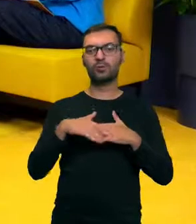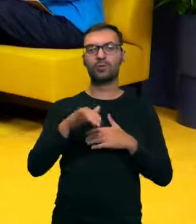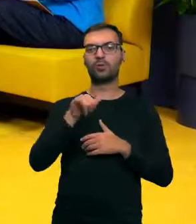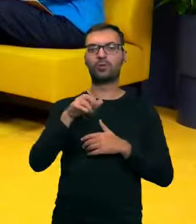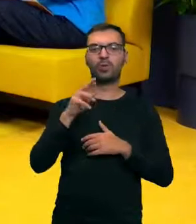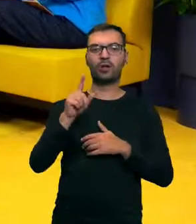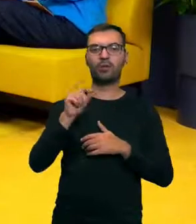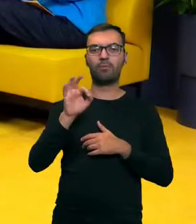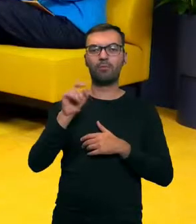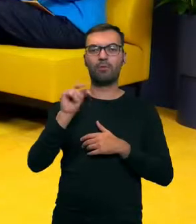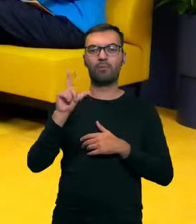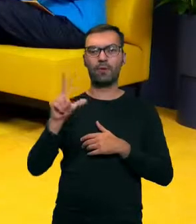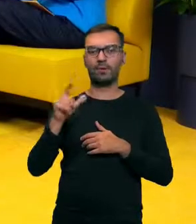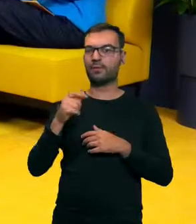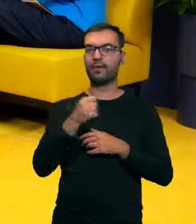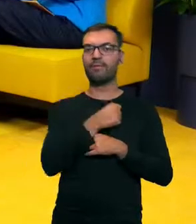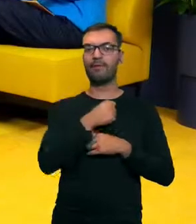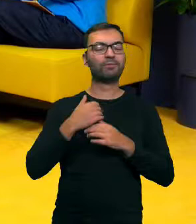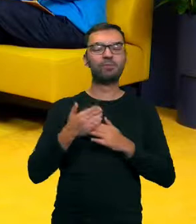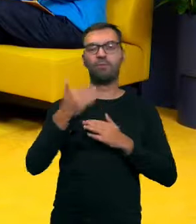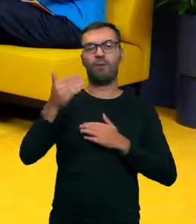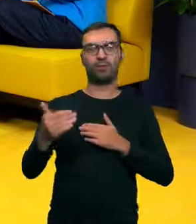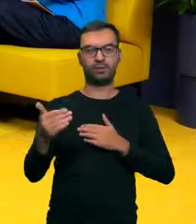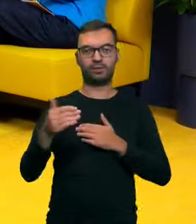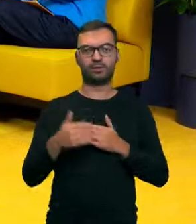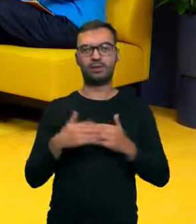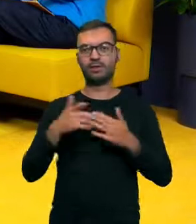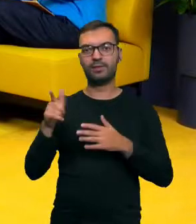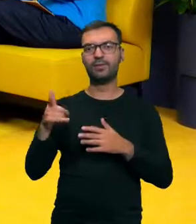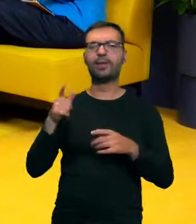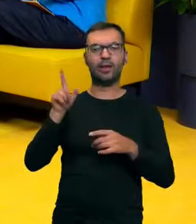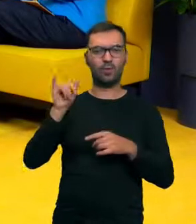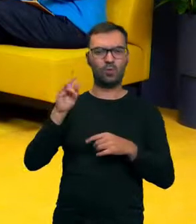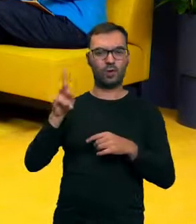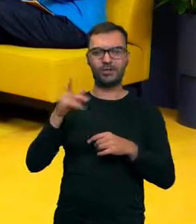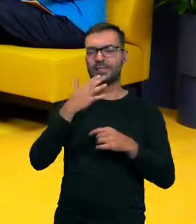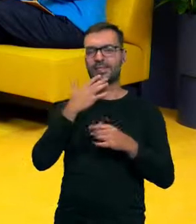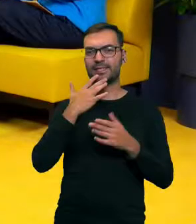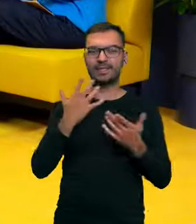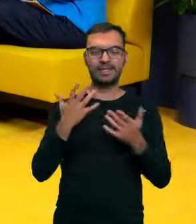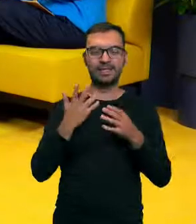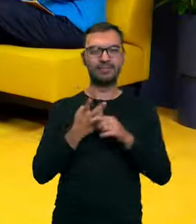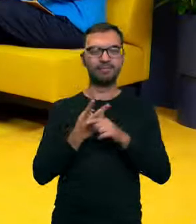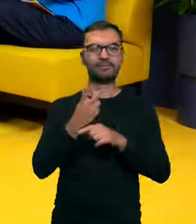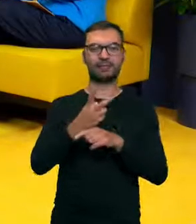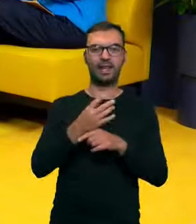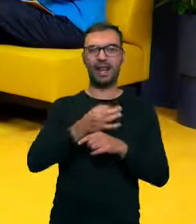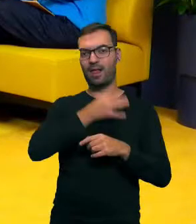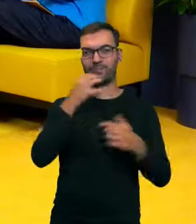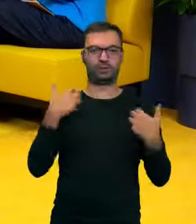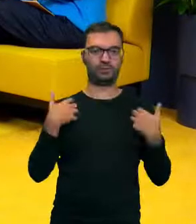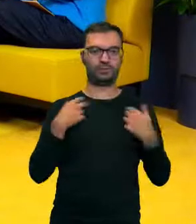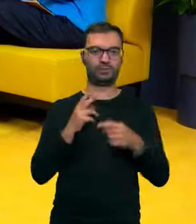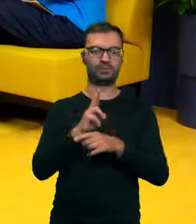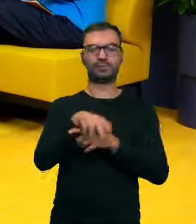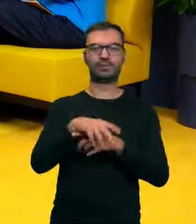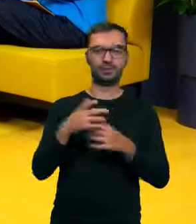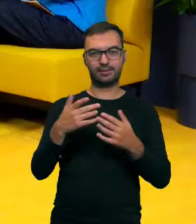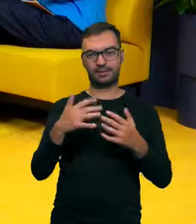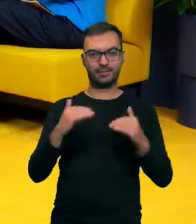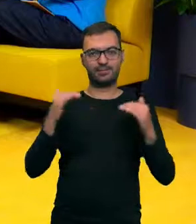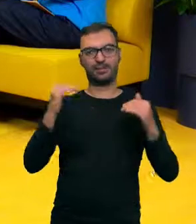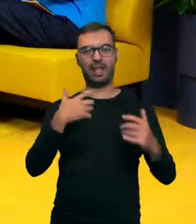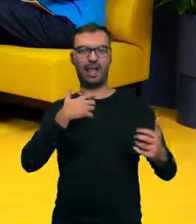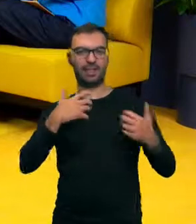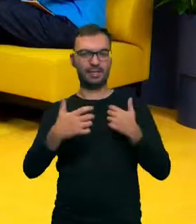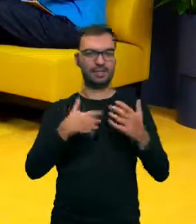Jurek Popiel jest osobą spoza Warszawy, więc on troszeczkę aspiruje do tego też lepszego życia w jakiejś bohemie, stąd